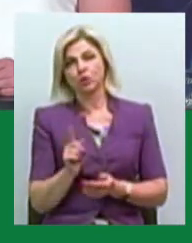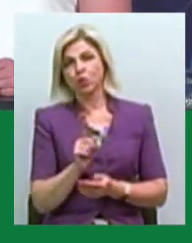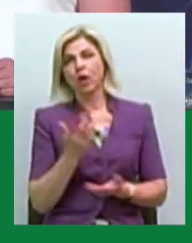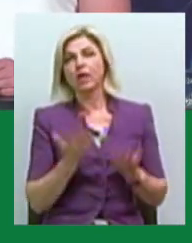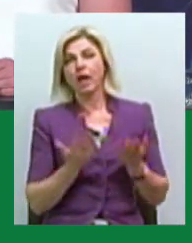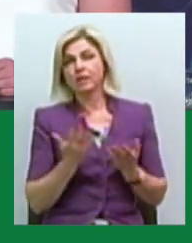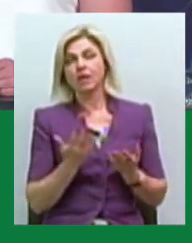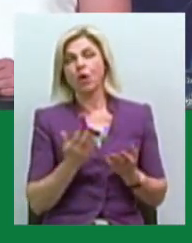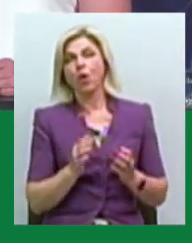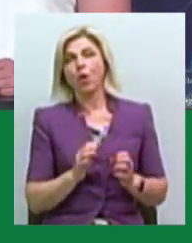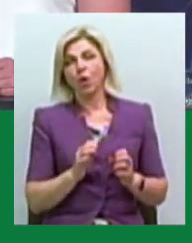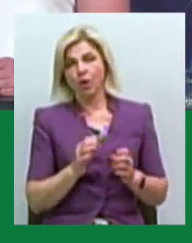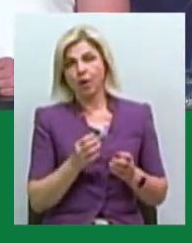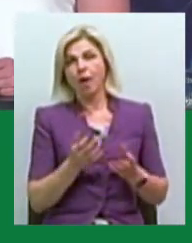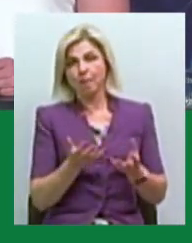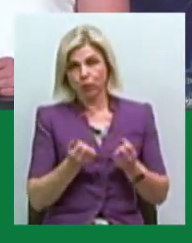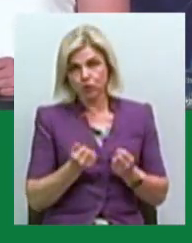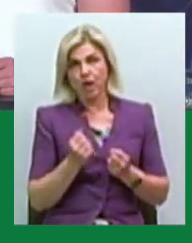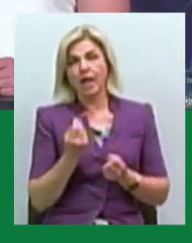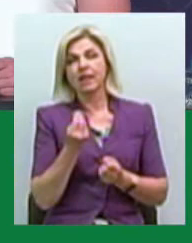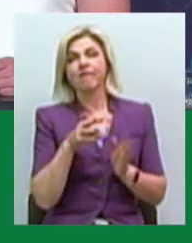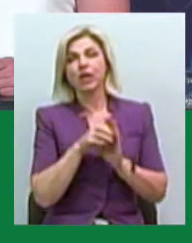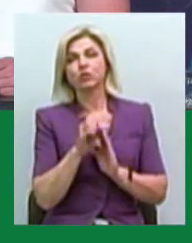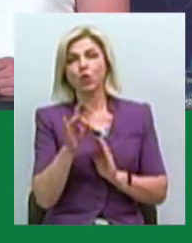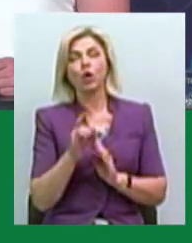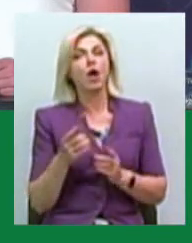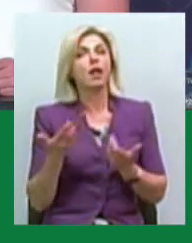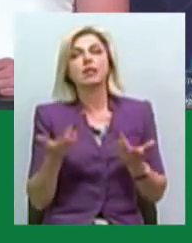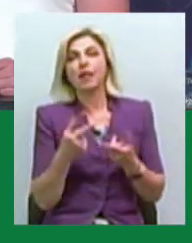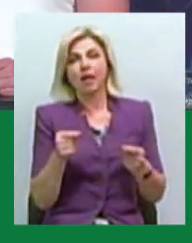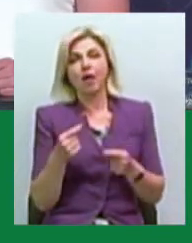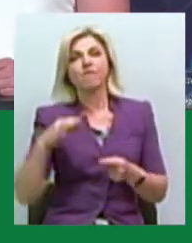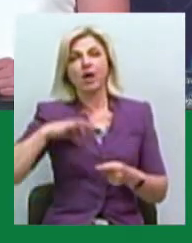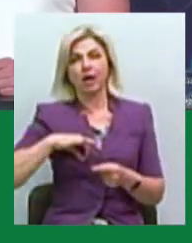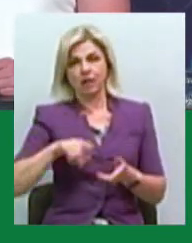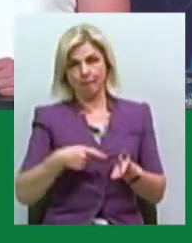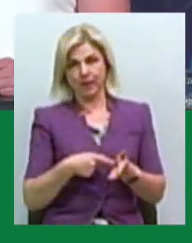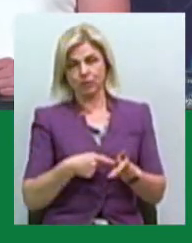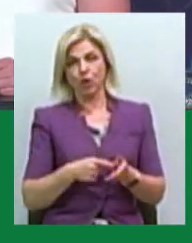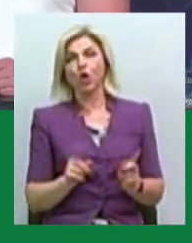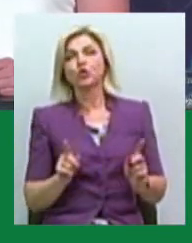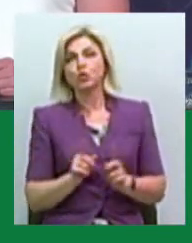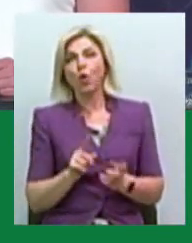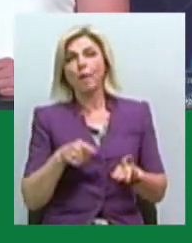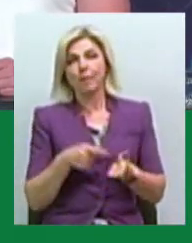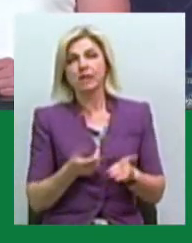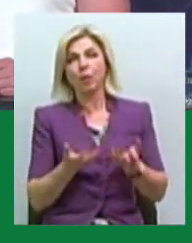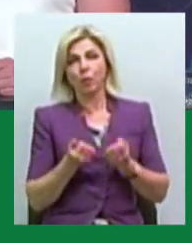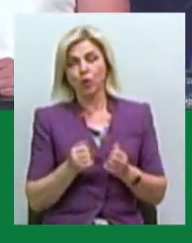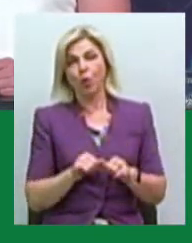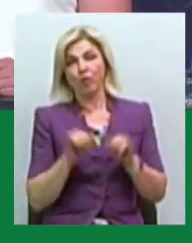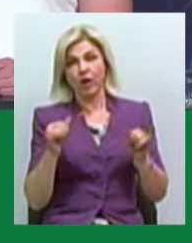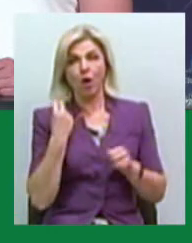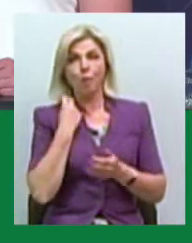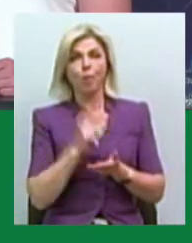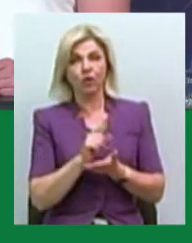якщо щось віддається і заходить інвестор, то в чому вигода міста? Що місто отримує? Податки, збільшення податків? Ні.